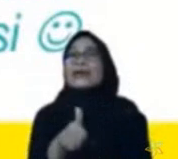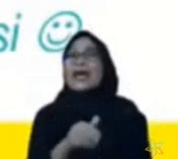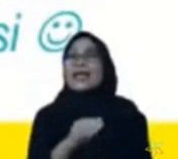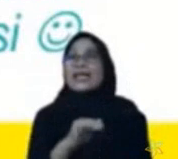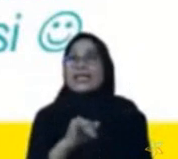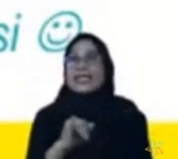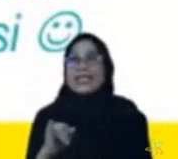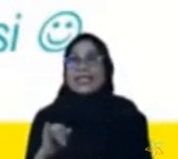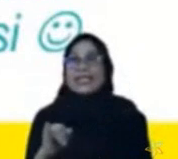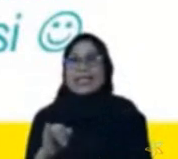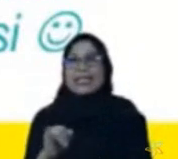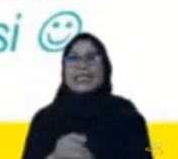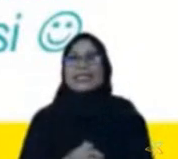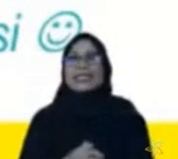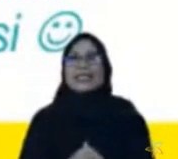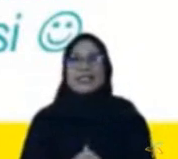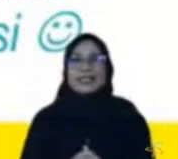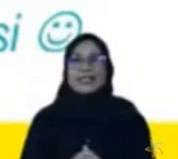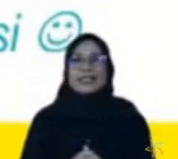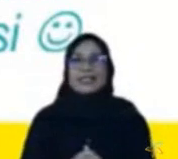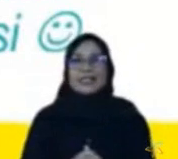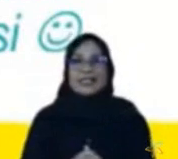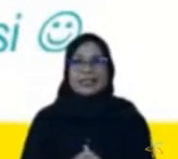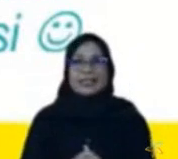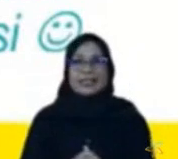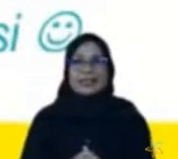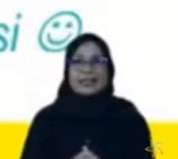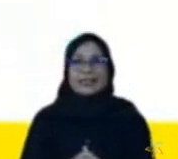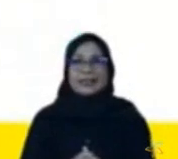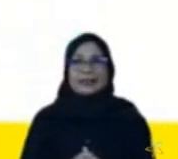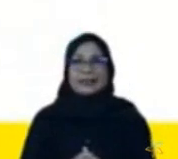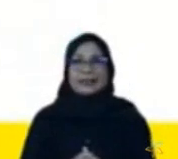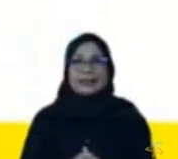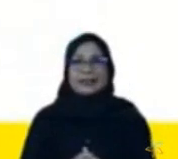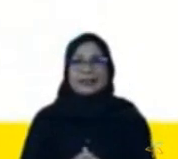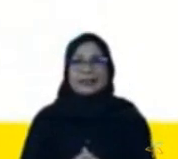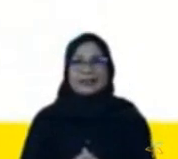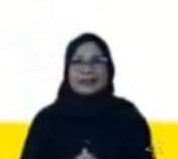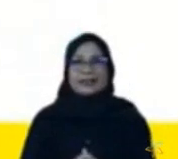refleksi. Demikian.